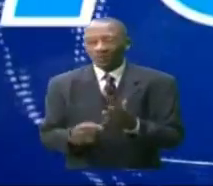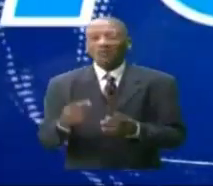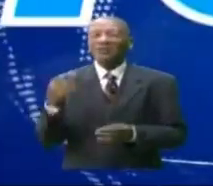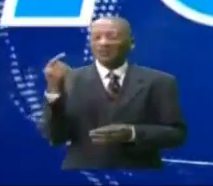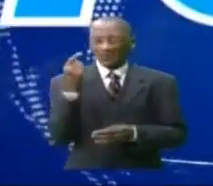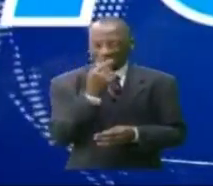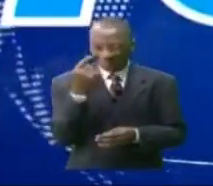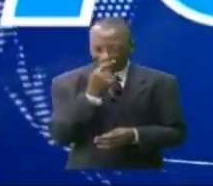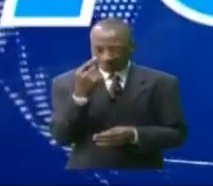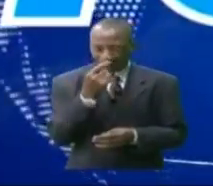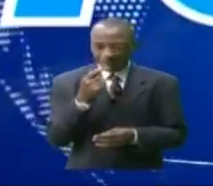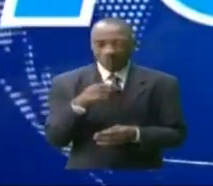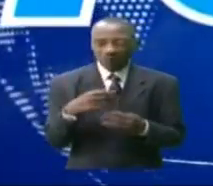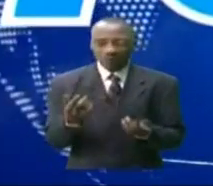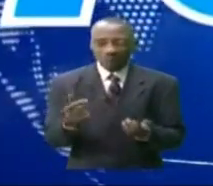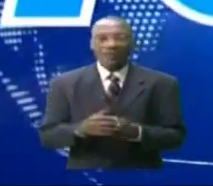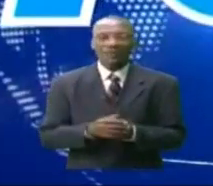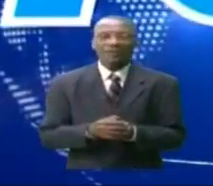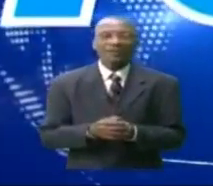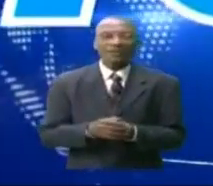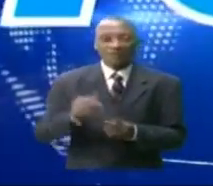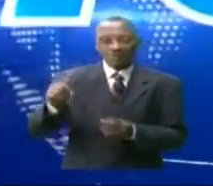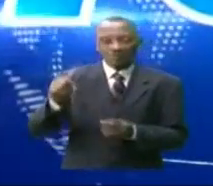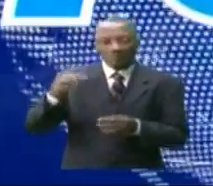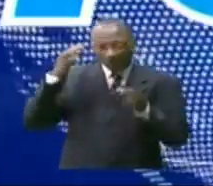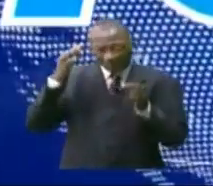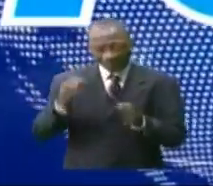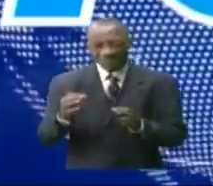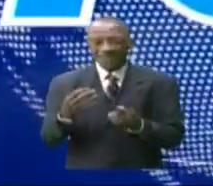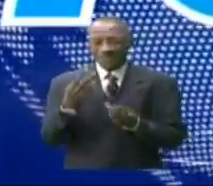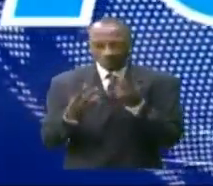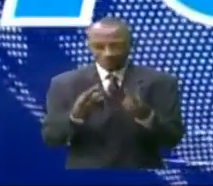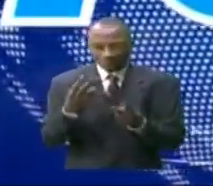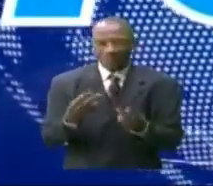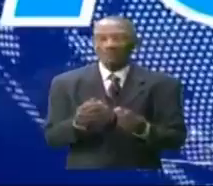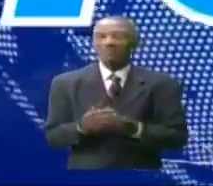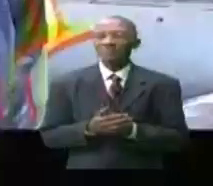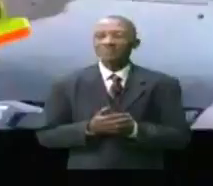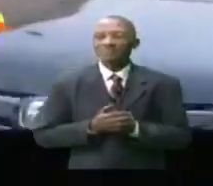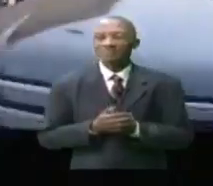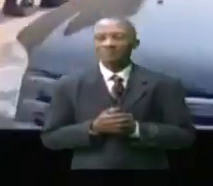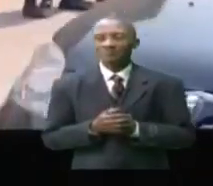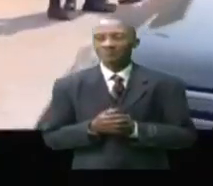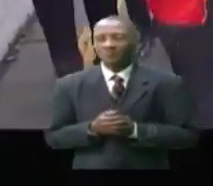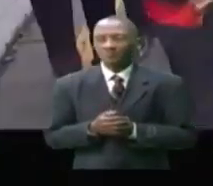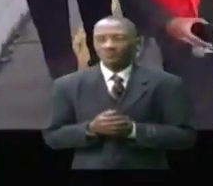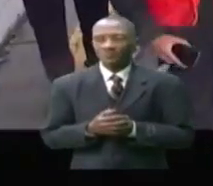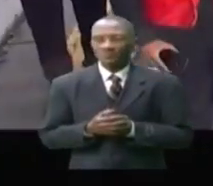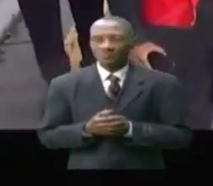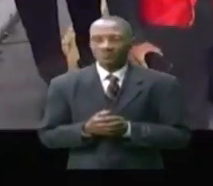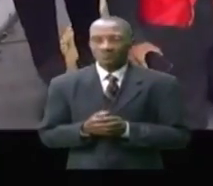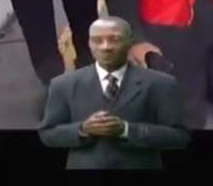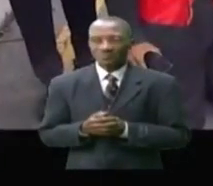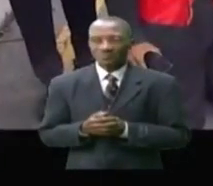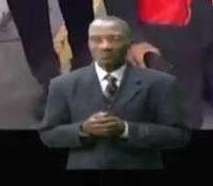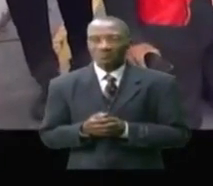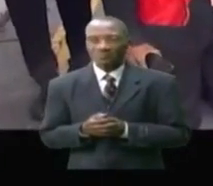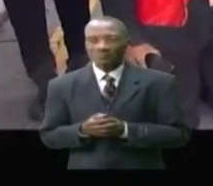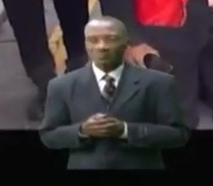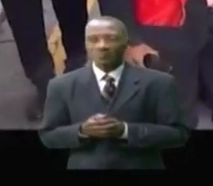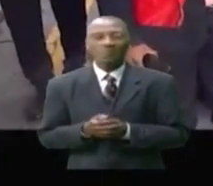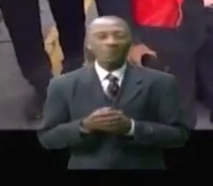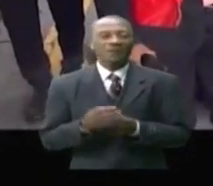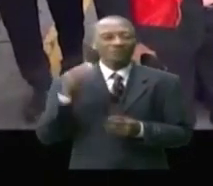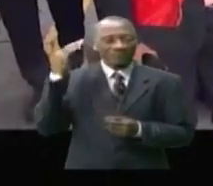mesures prises pour lutter contre les incendies. Un reportage d'Iversan Kabouaba. Homme de terrain, le